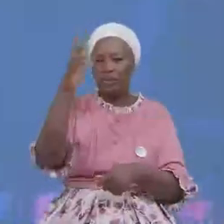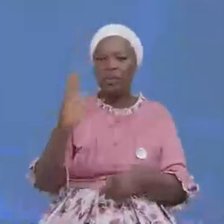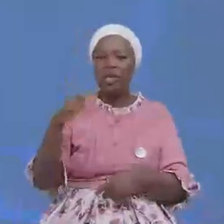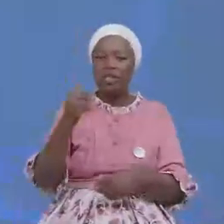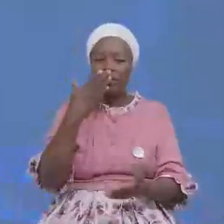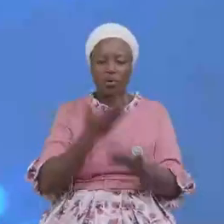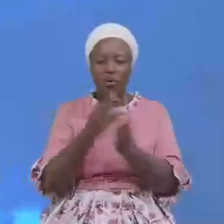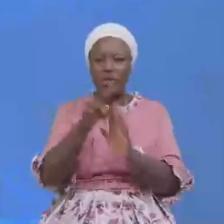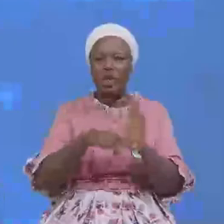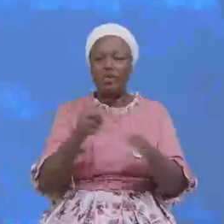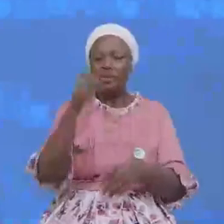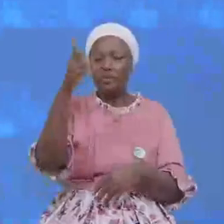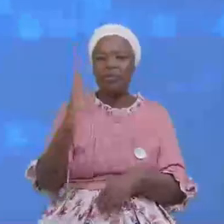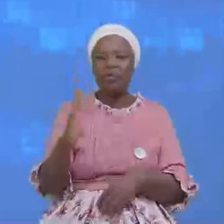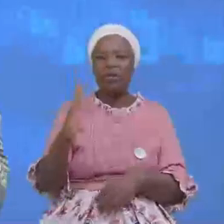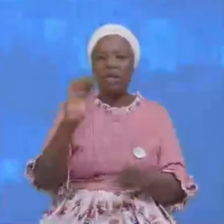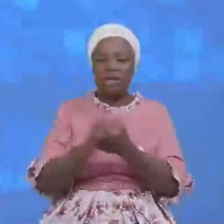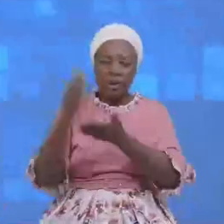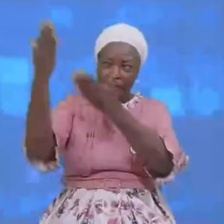bonté de Dieu